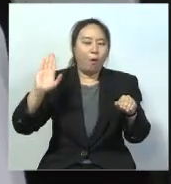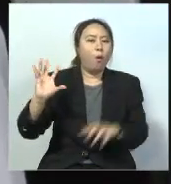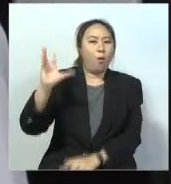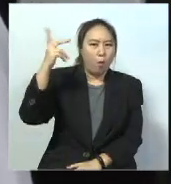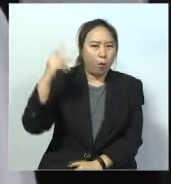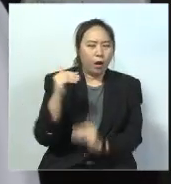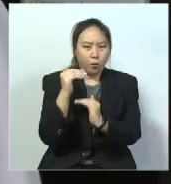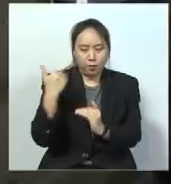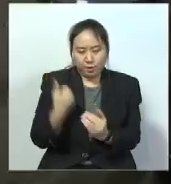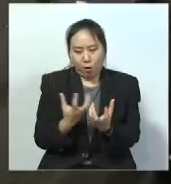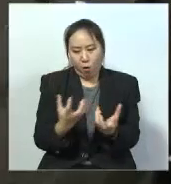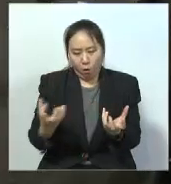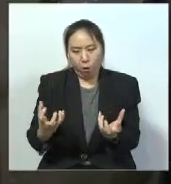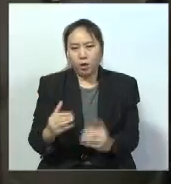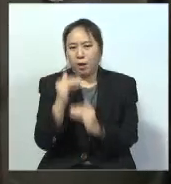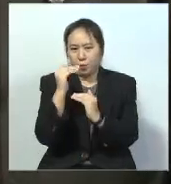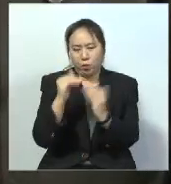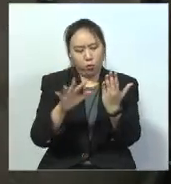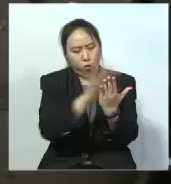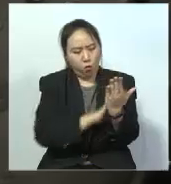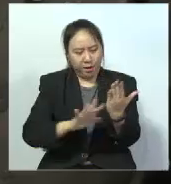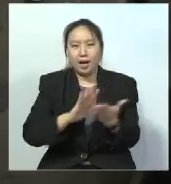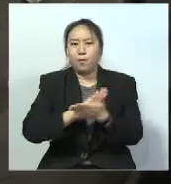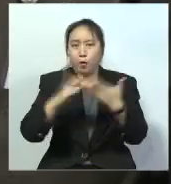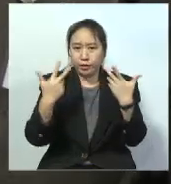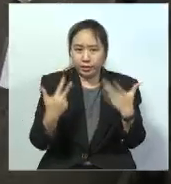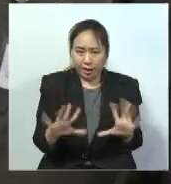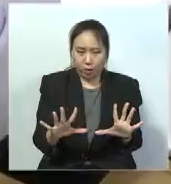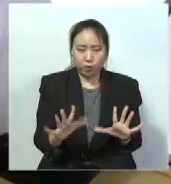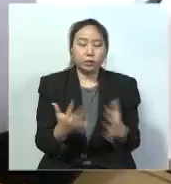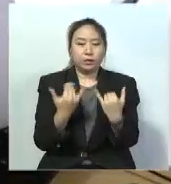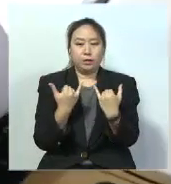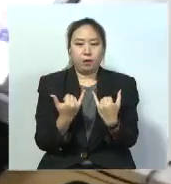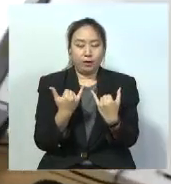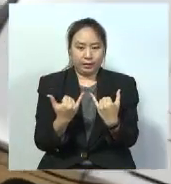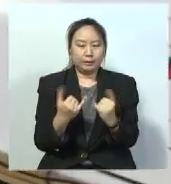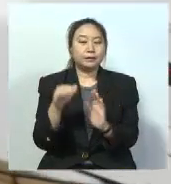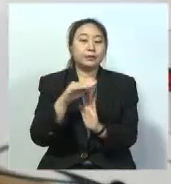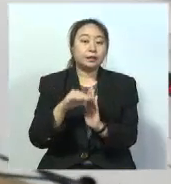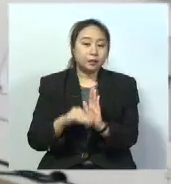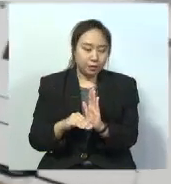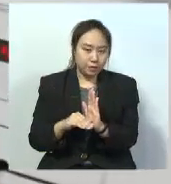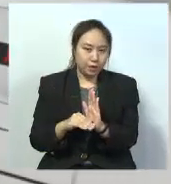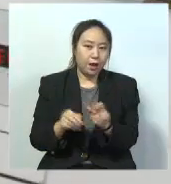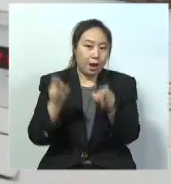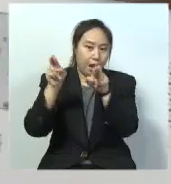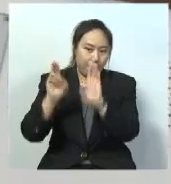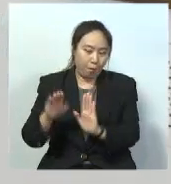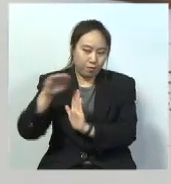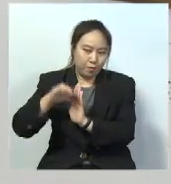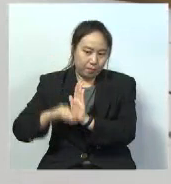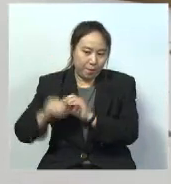ติดตั้งระบบอุปกรณ์ทั่วทั้งประเทศเสร็จแล้วนะครับขณะนี้ก็อยู่ในขั้นตอนของการถ่ายโอนระบบครับ